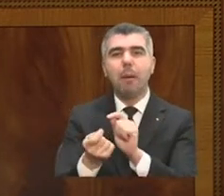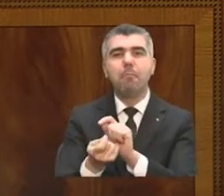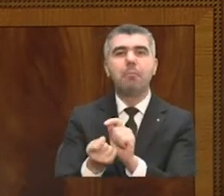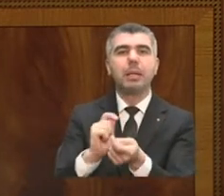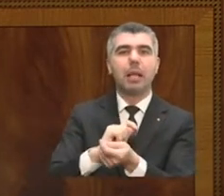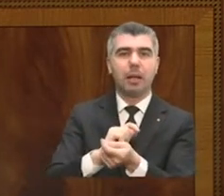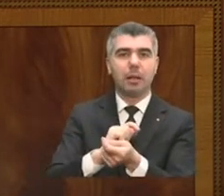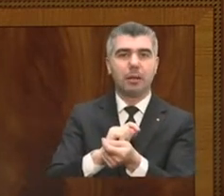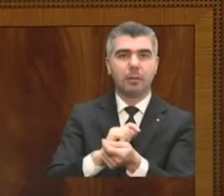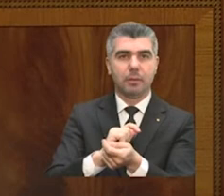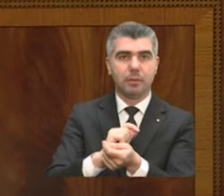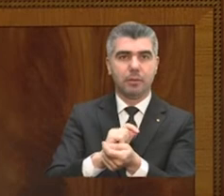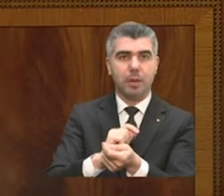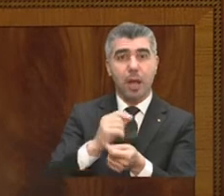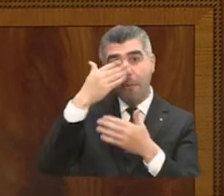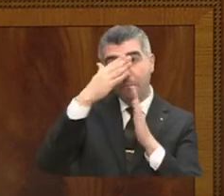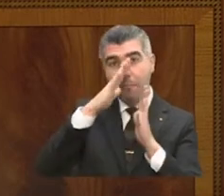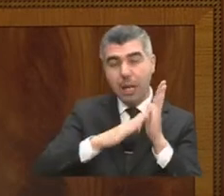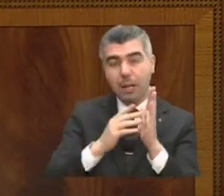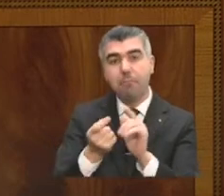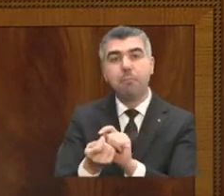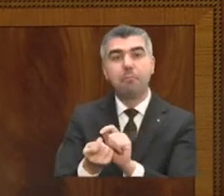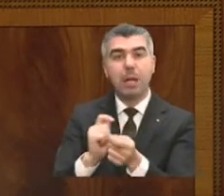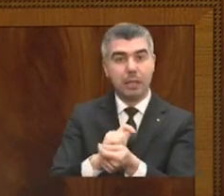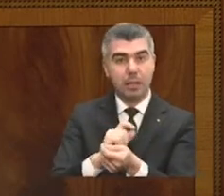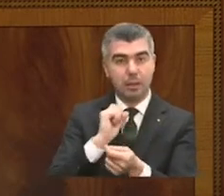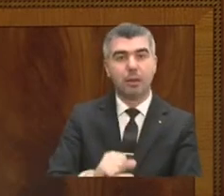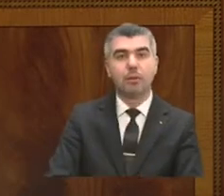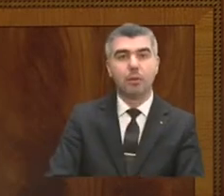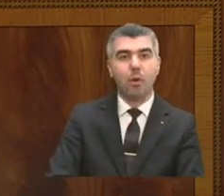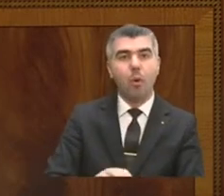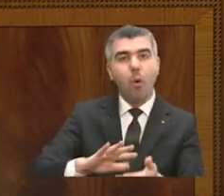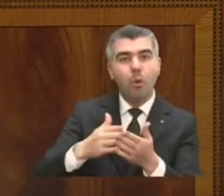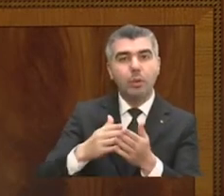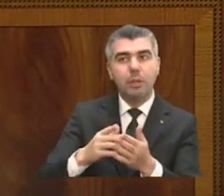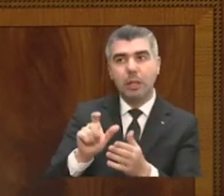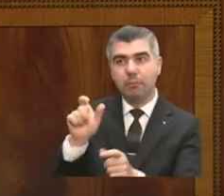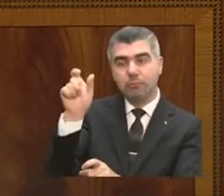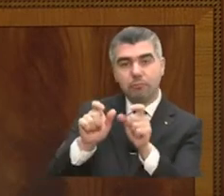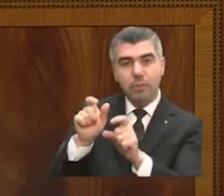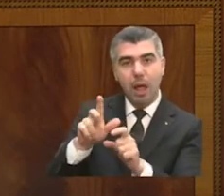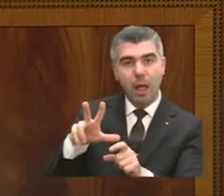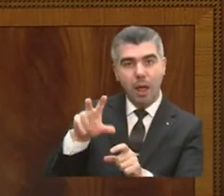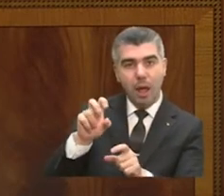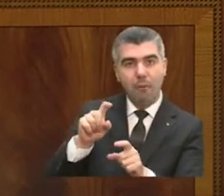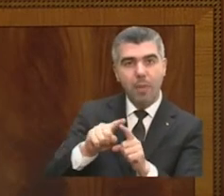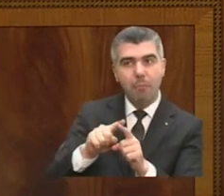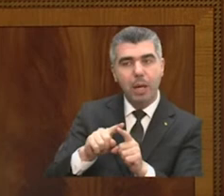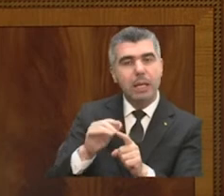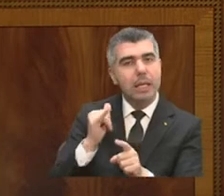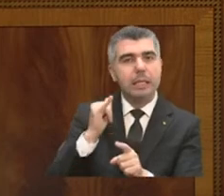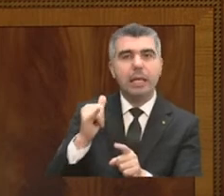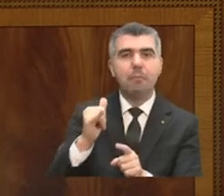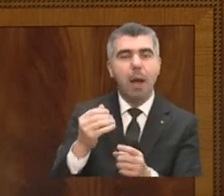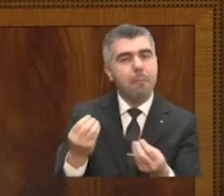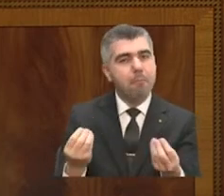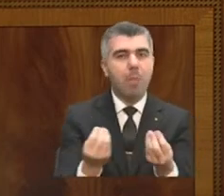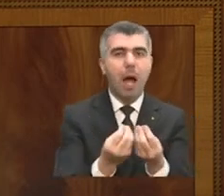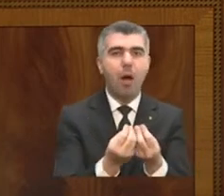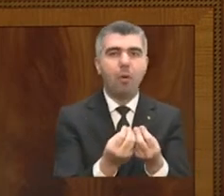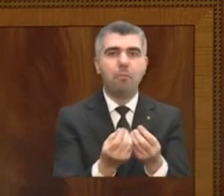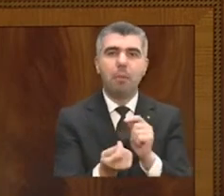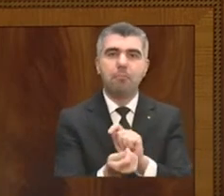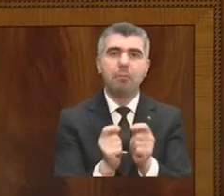position que nous refusons. Le Maroc a changé et qui a de